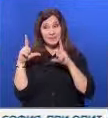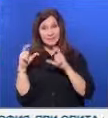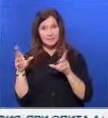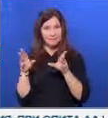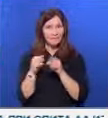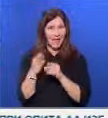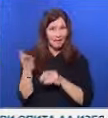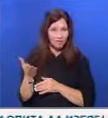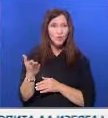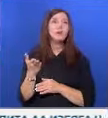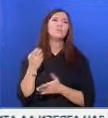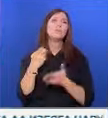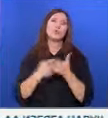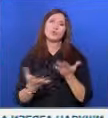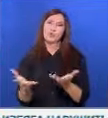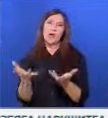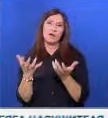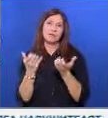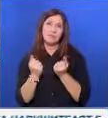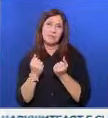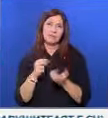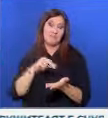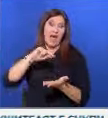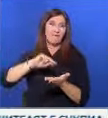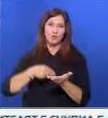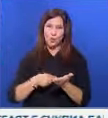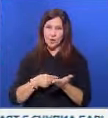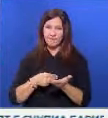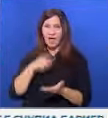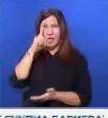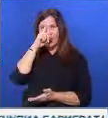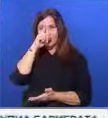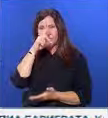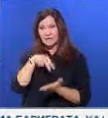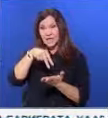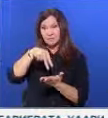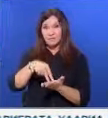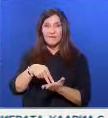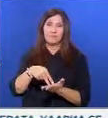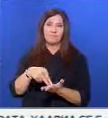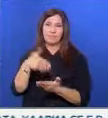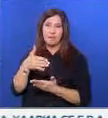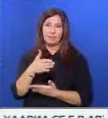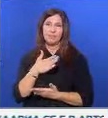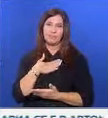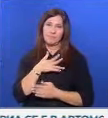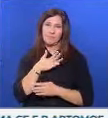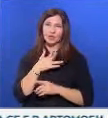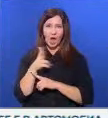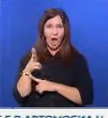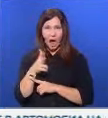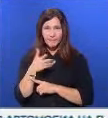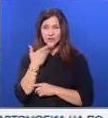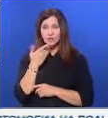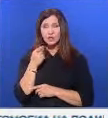нея или просто за да си вземат автограф. Тя застана пред нашата камера, за да разкаже за